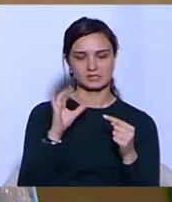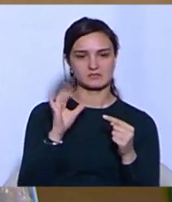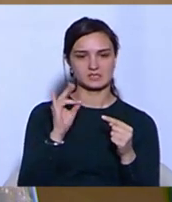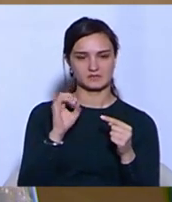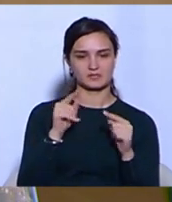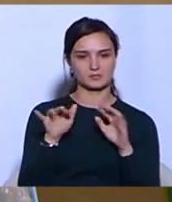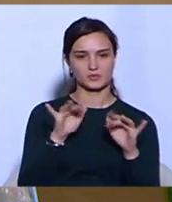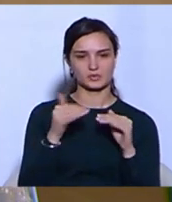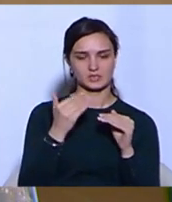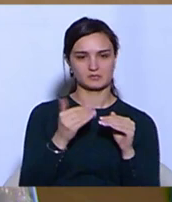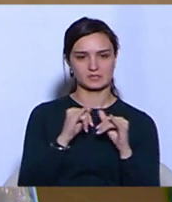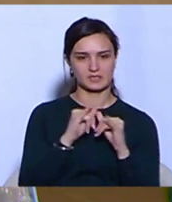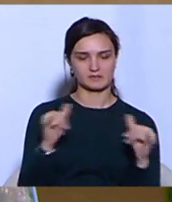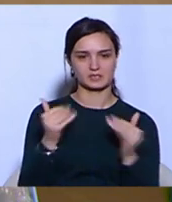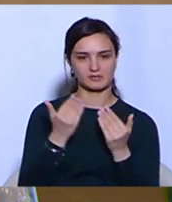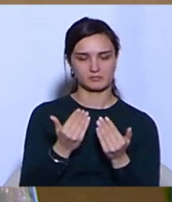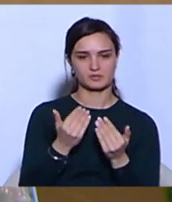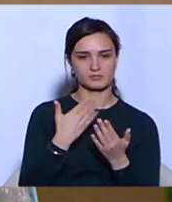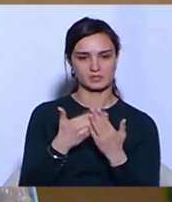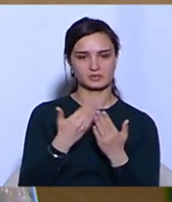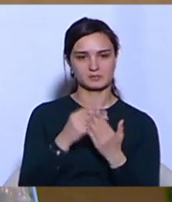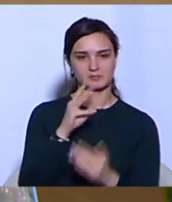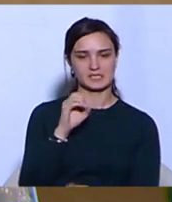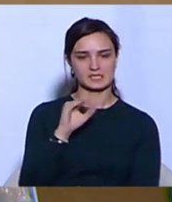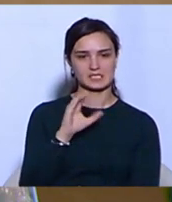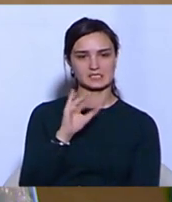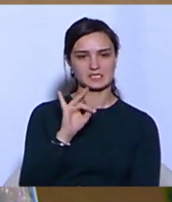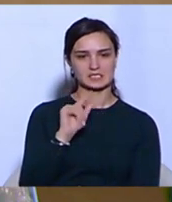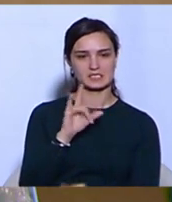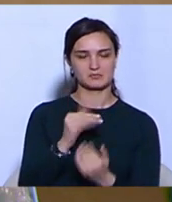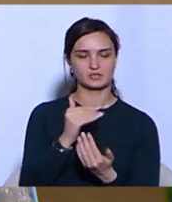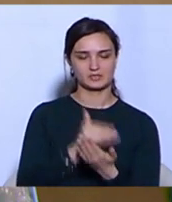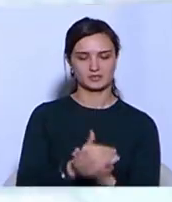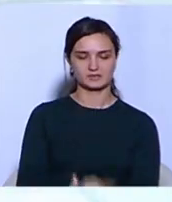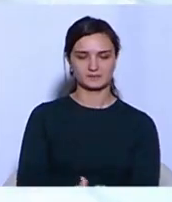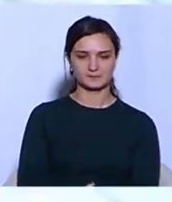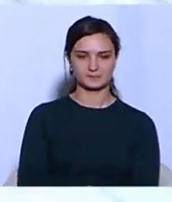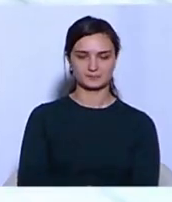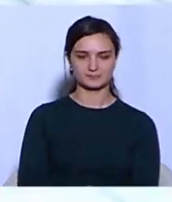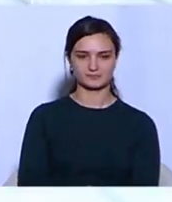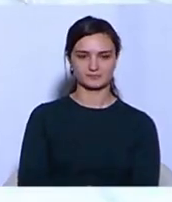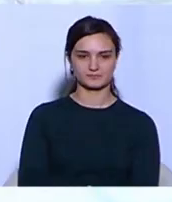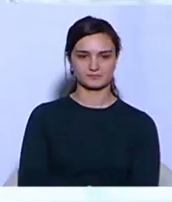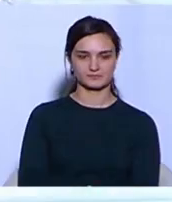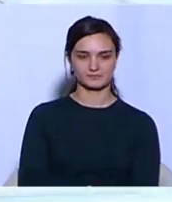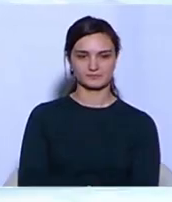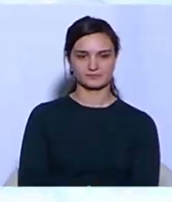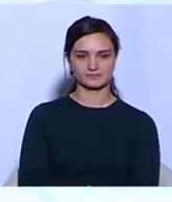სიმსივნური პროცესის განვითარების ფაზაში, მაგალითად მეტასტაზირების შედეგად. ნახვამდის ღერსობას გისურვებთ.